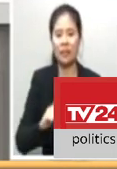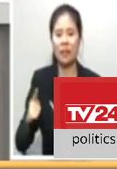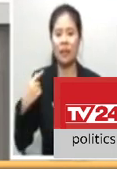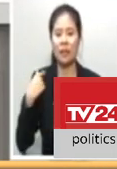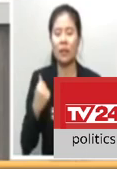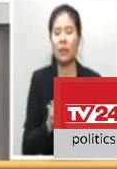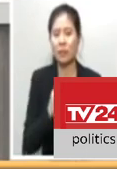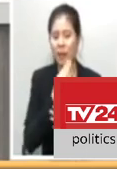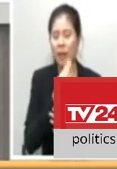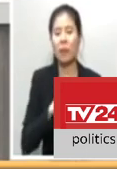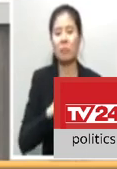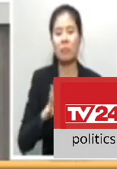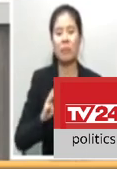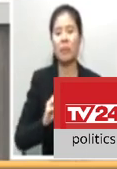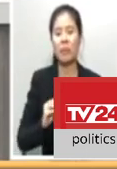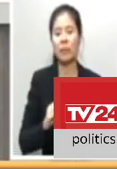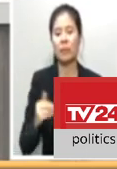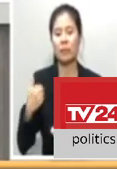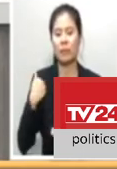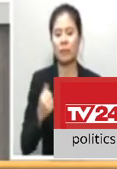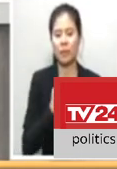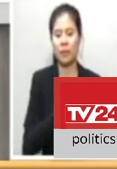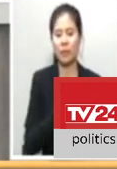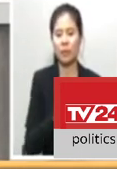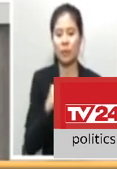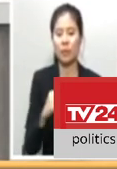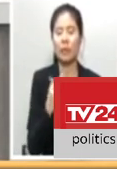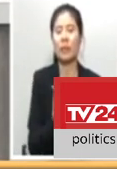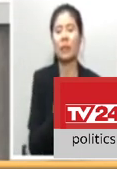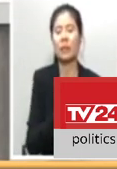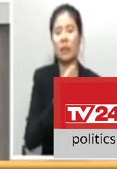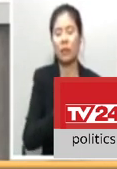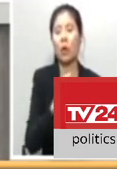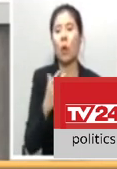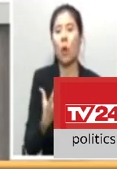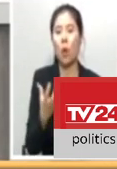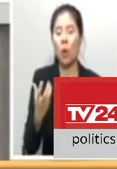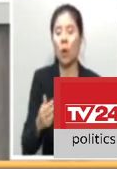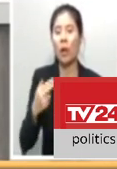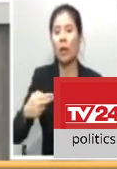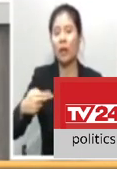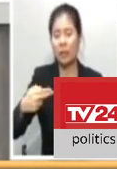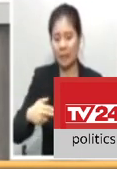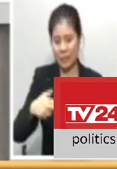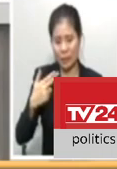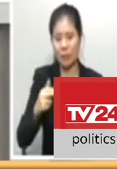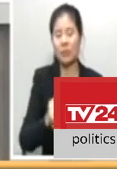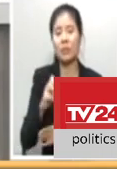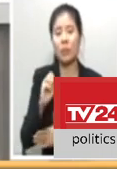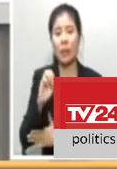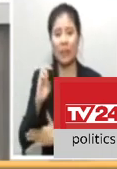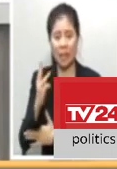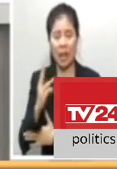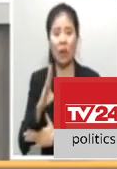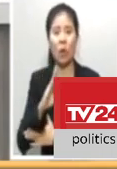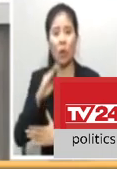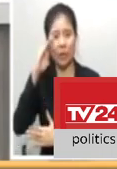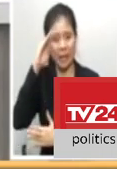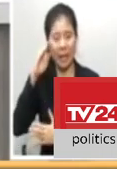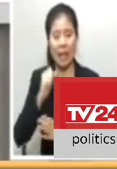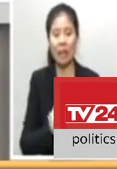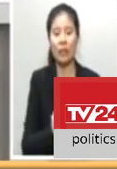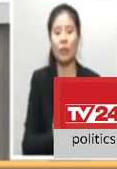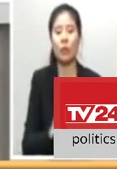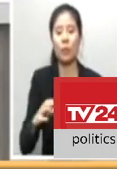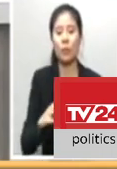ถ้าท่านไม่มาตรงนี้นะครับท่านเอางบที่จะซื้ออาวุธเนี่ยไปเป็นสวัสดิการให้กับทหารชั้นผู้น้